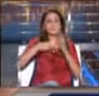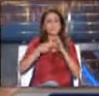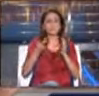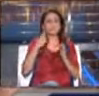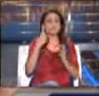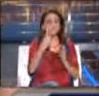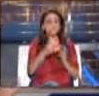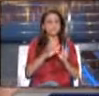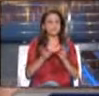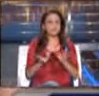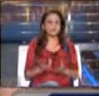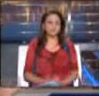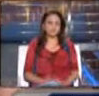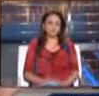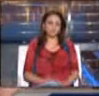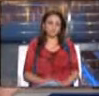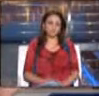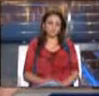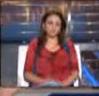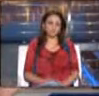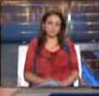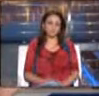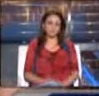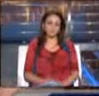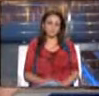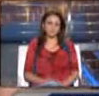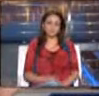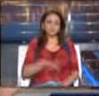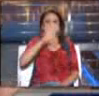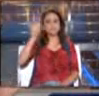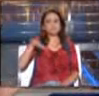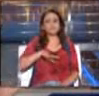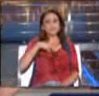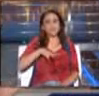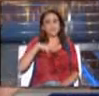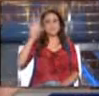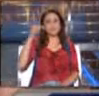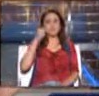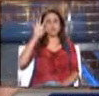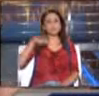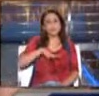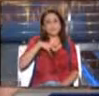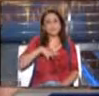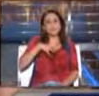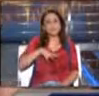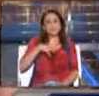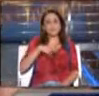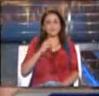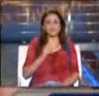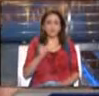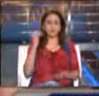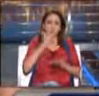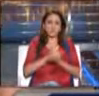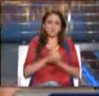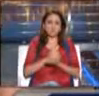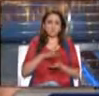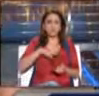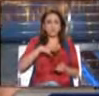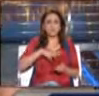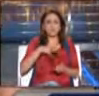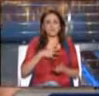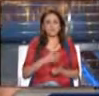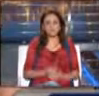انا بس عايز يعني هو طبعا في تخوف، يعني الناس كلها خايفه، الناس كلها خايفه تتحمل المسؤوليه. بس انا فكره